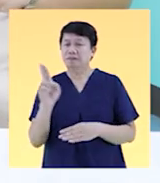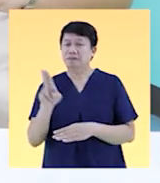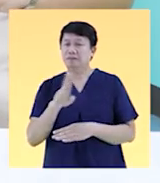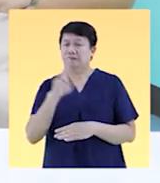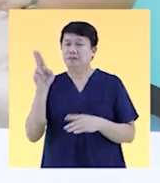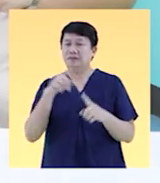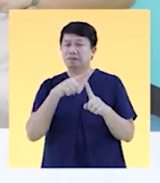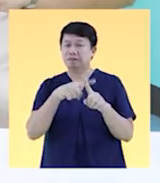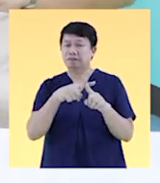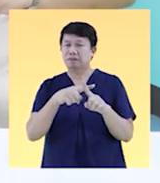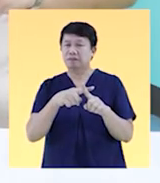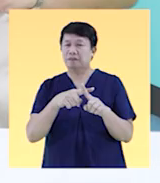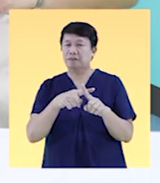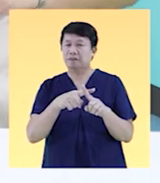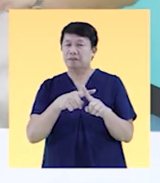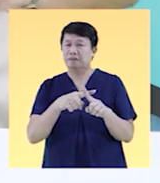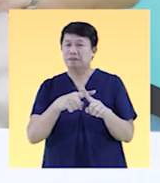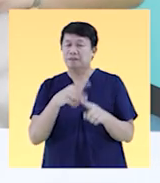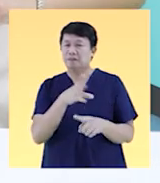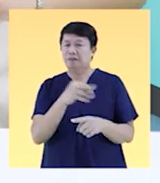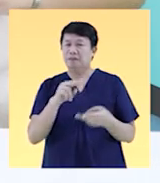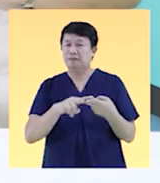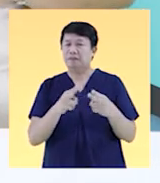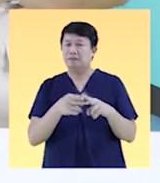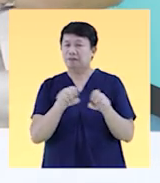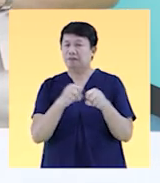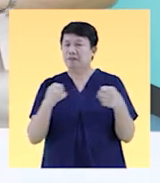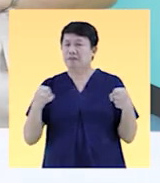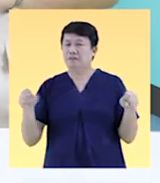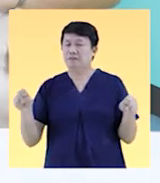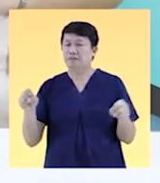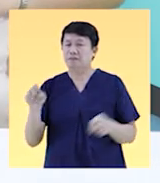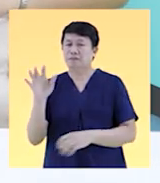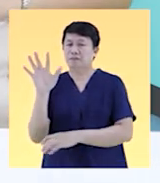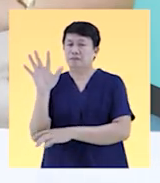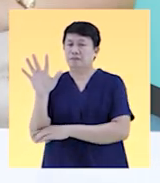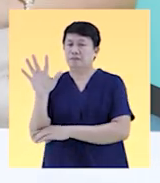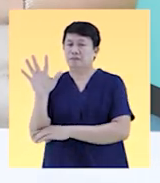used ay addition. At ang number sentence ay